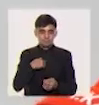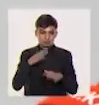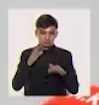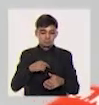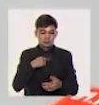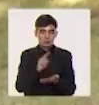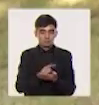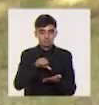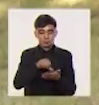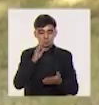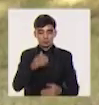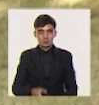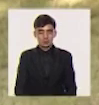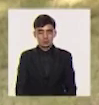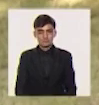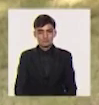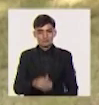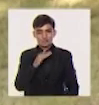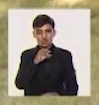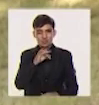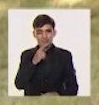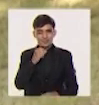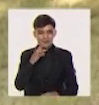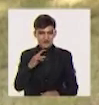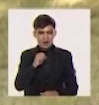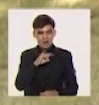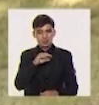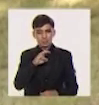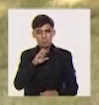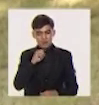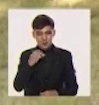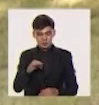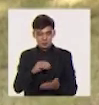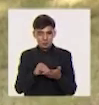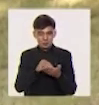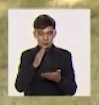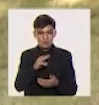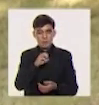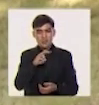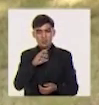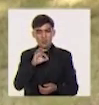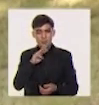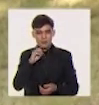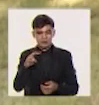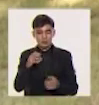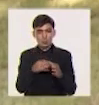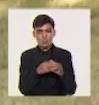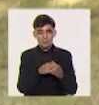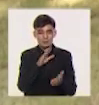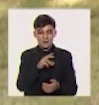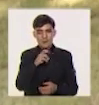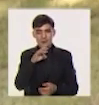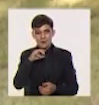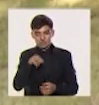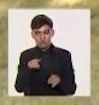түрде орындап беремін. Жігер Ауыппай жазам деп атқан. Одан кейін жаңағы меломен тобындағы тағына Қайрат бауырымыз ол